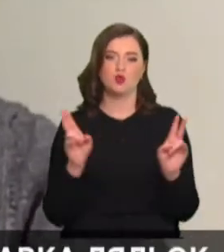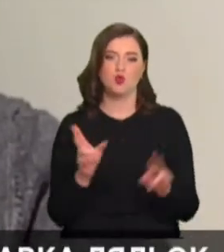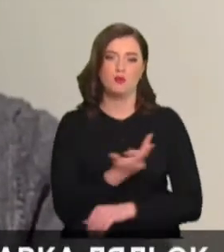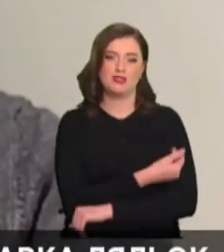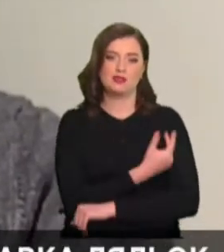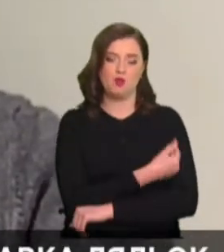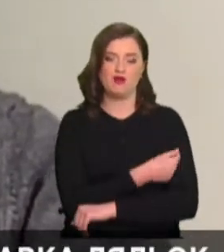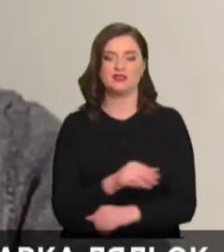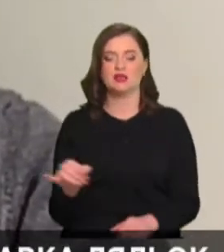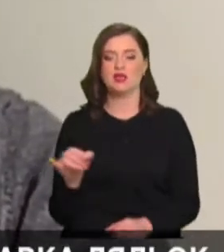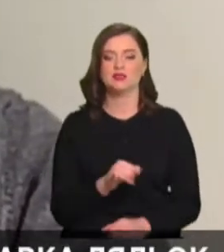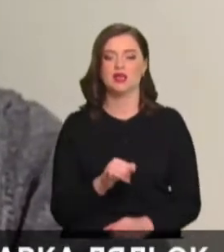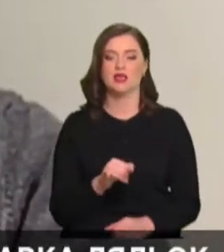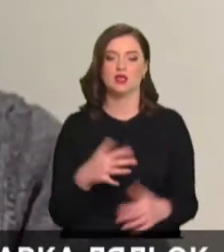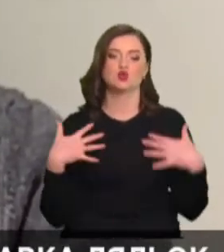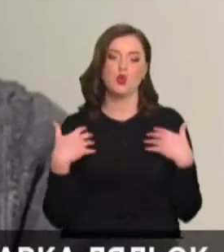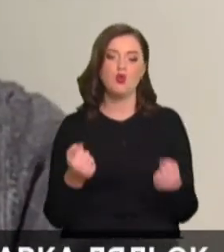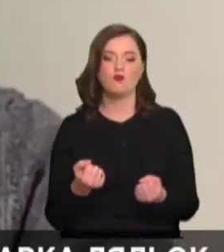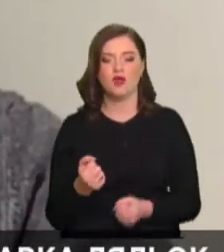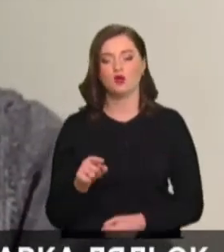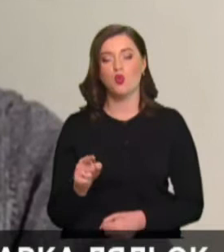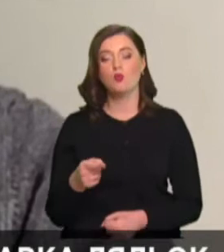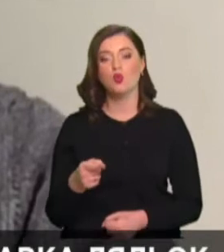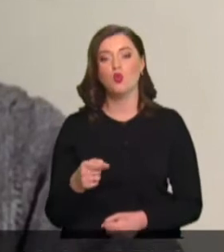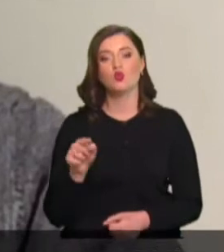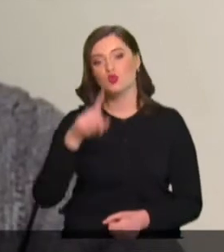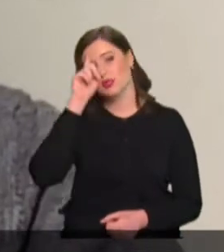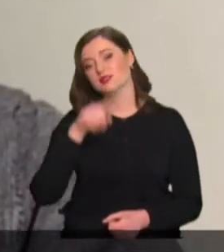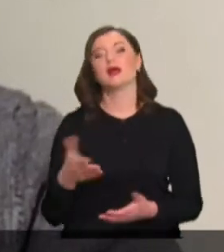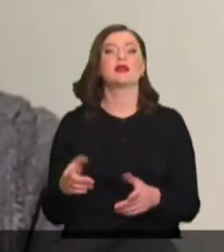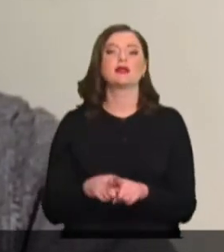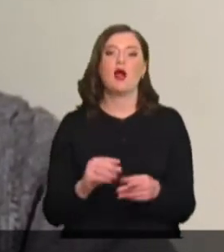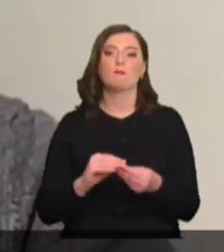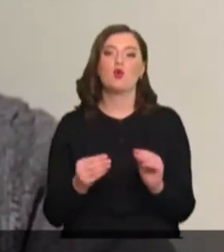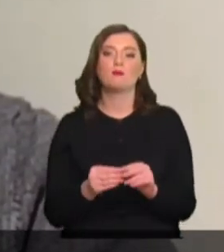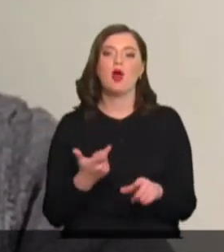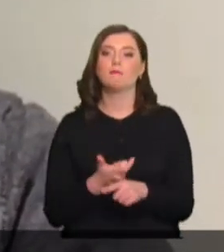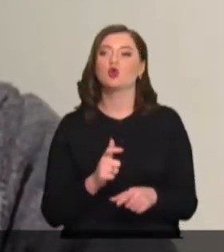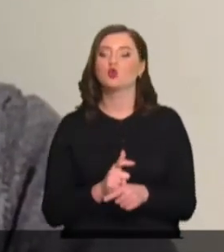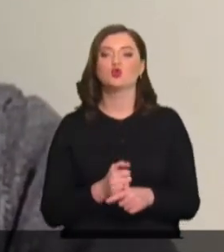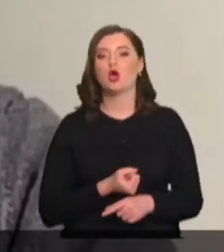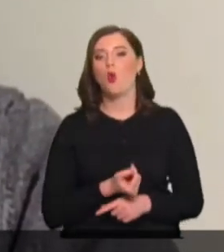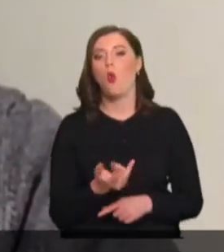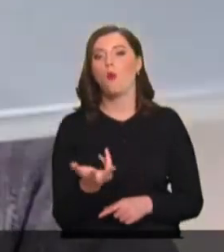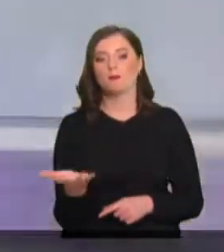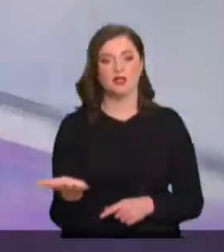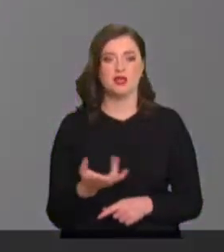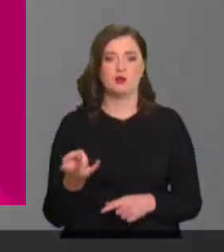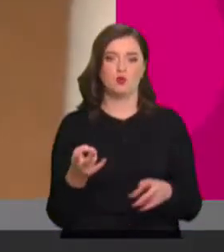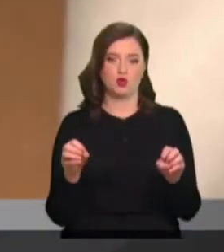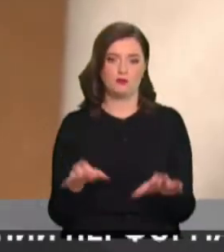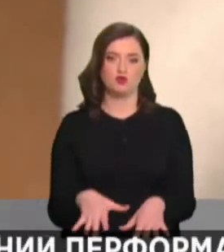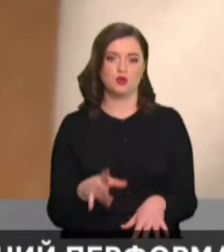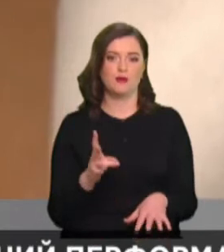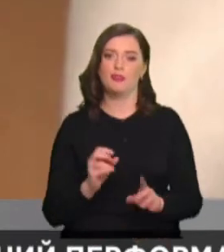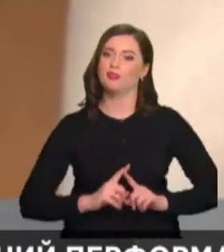вакцинації і здоров'я. Тому тут, знаєте, така проблема дуже комплексна, яку потрібно вирішувати